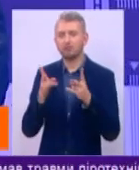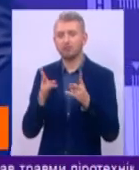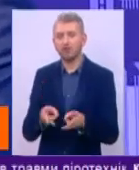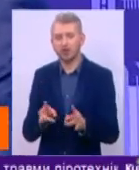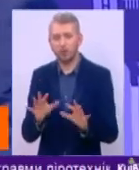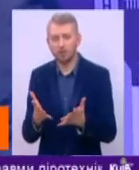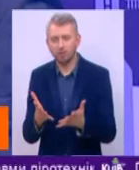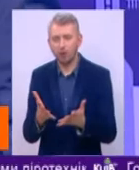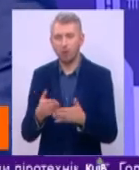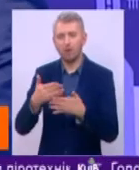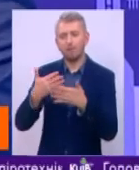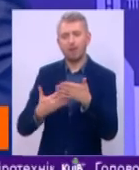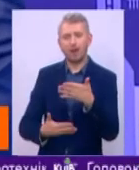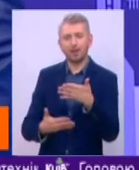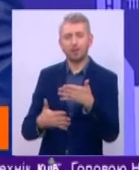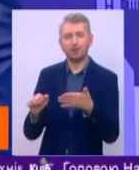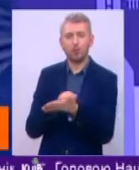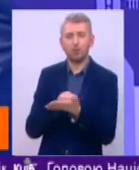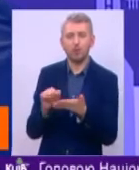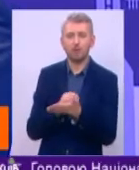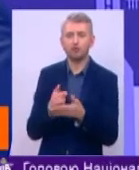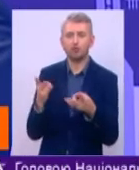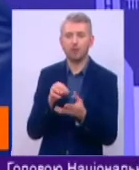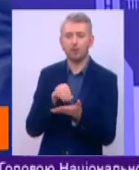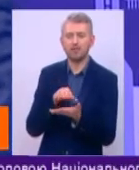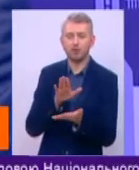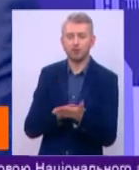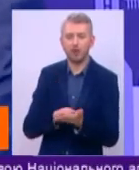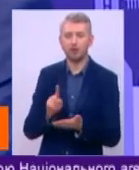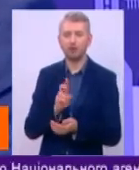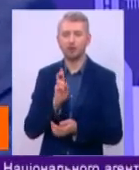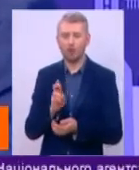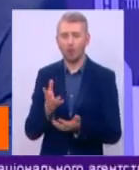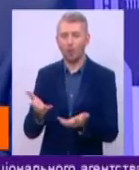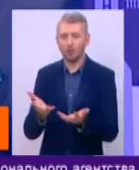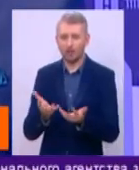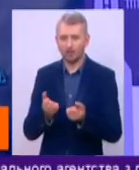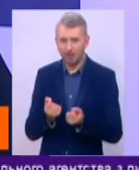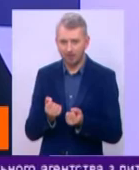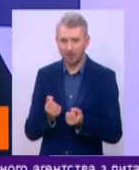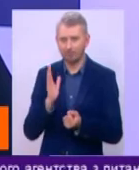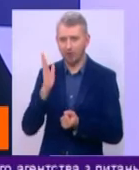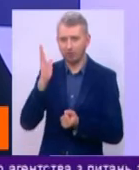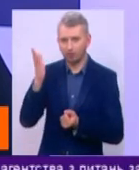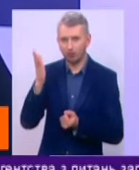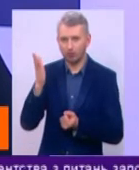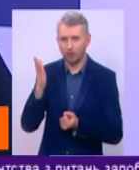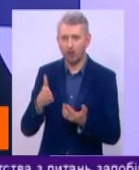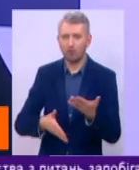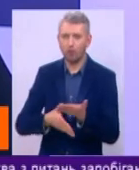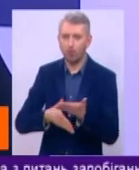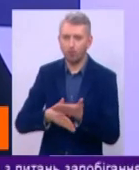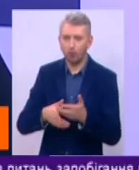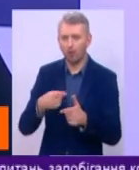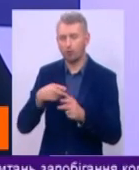випадку, перелік і, зокрема, документів, що треба зафіксувати для того, аби отримати вже в майбутньому допомогу